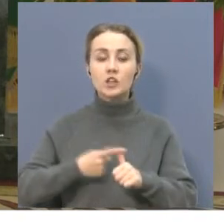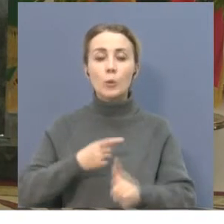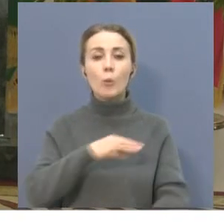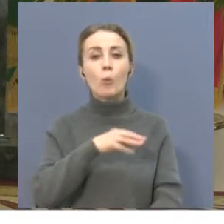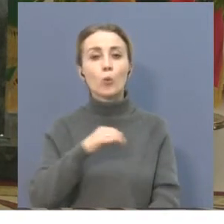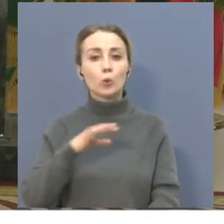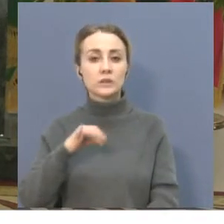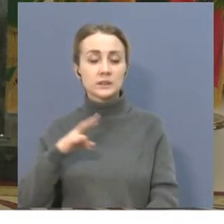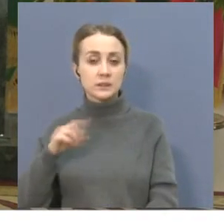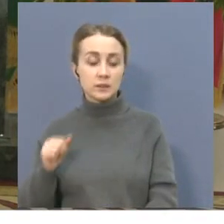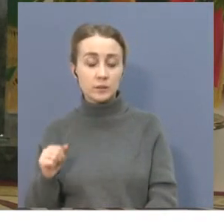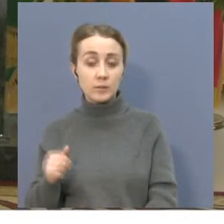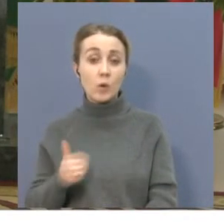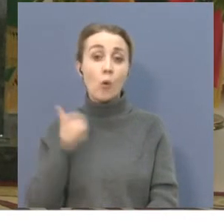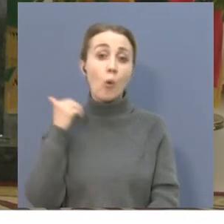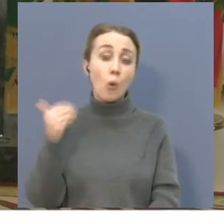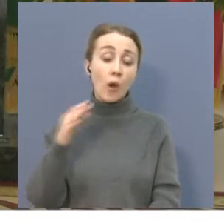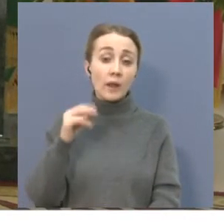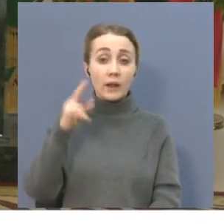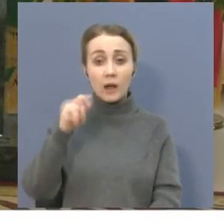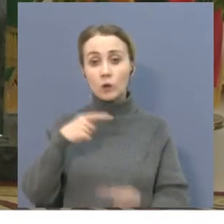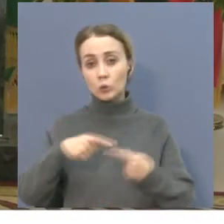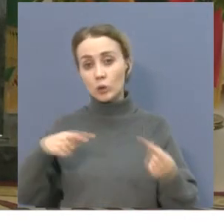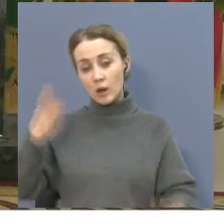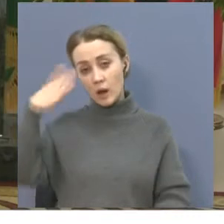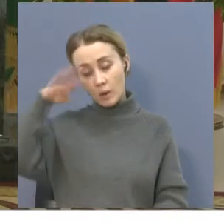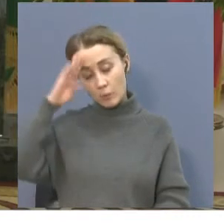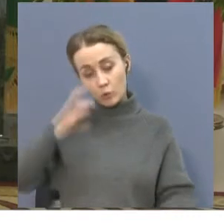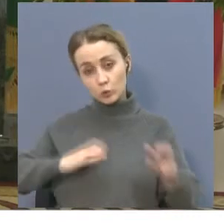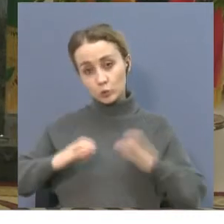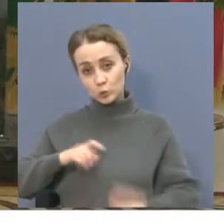болуы. Бұл мәселе өз шешімін тапты. Өйткені